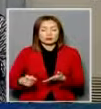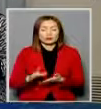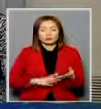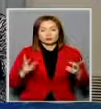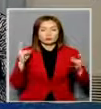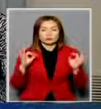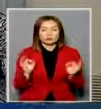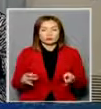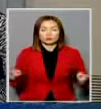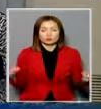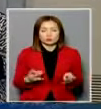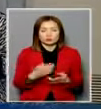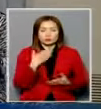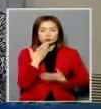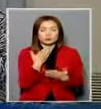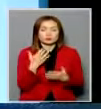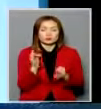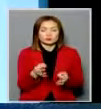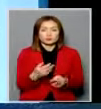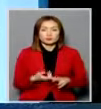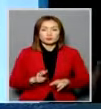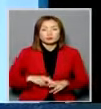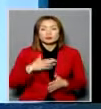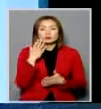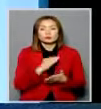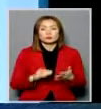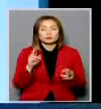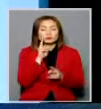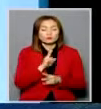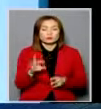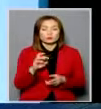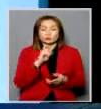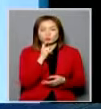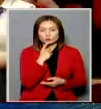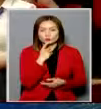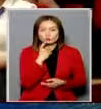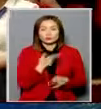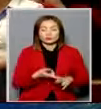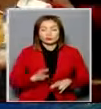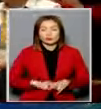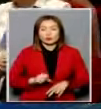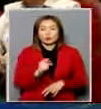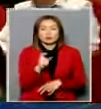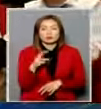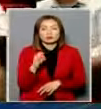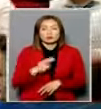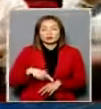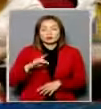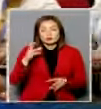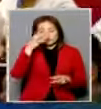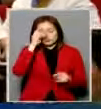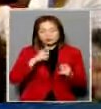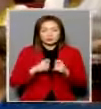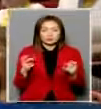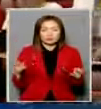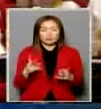звуку, а чтобы учиться читать и писать. А читать, писать, не зная звука, сложно. Поэтому Ахмет Байтурсынов высказал мнение,